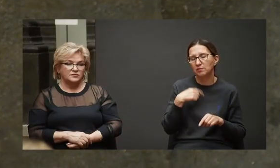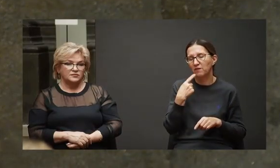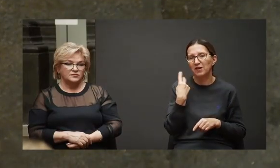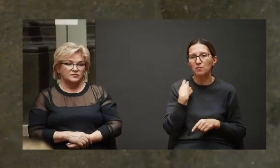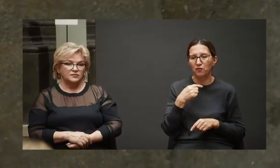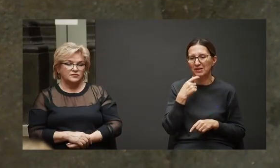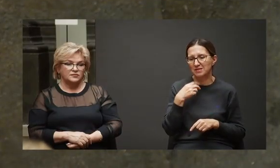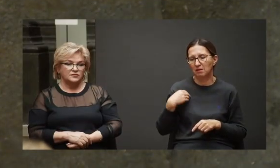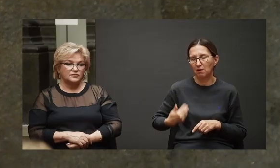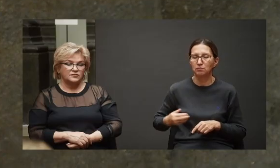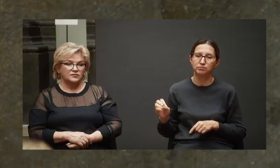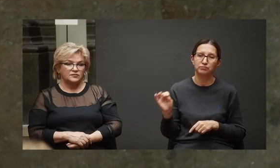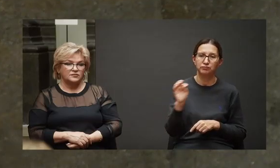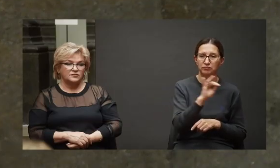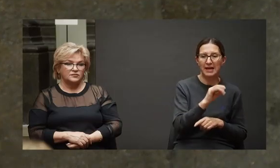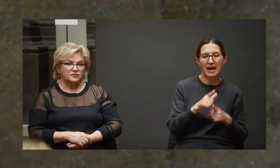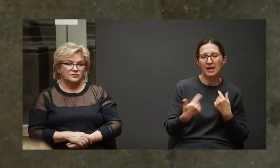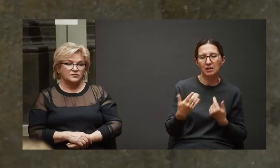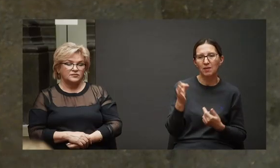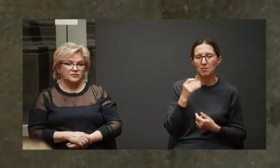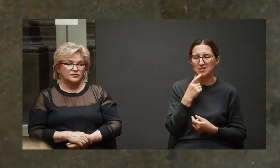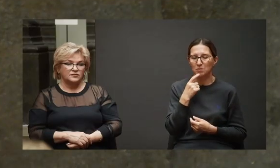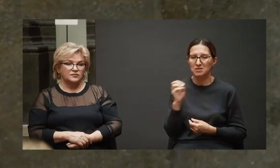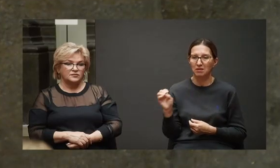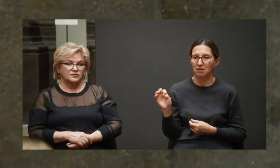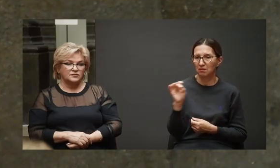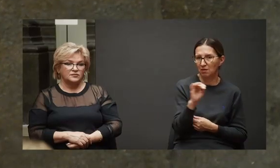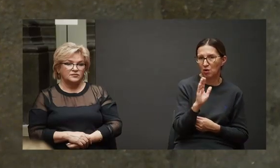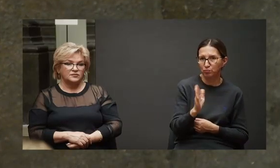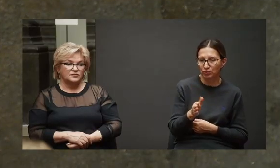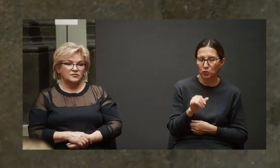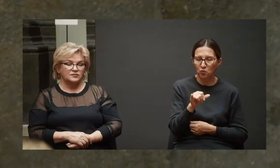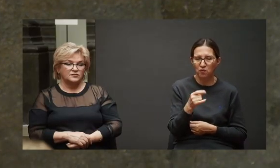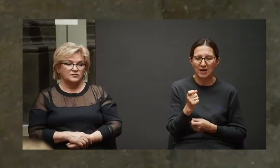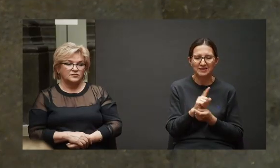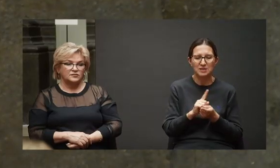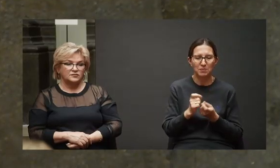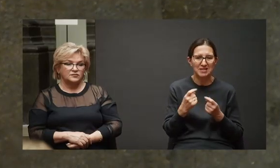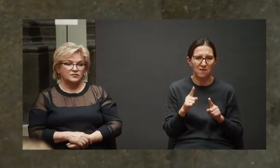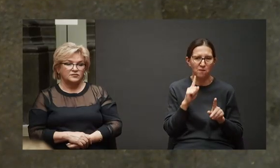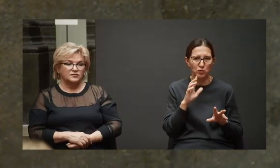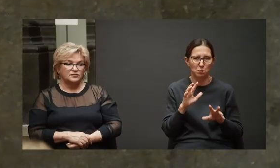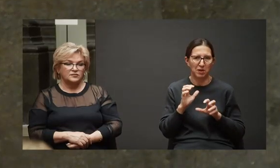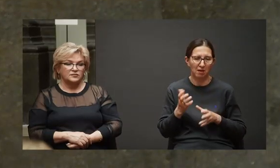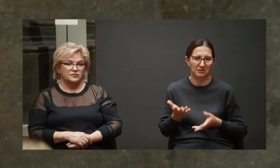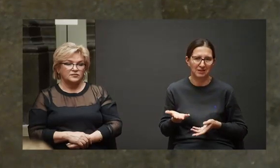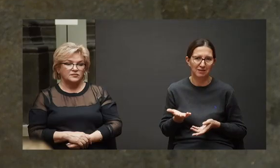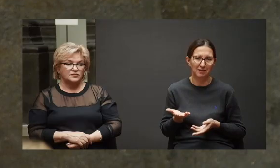или там по-немецки, у вас немножко изменится, может быть, восприятие, да,